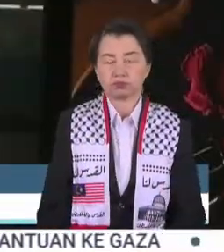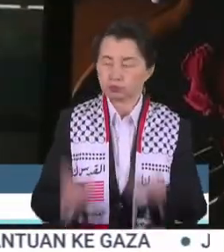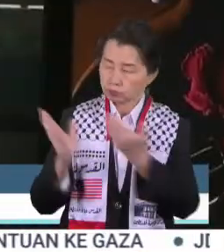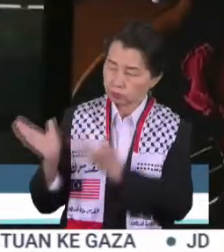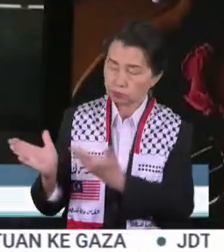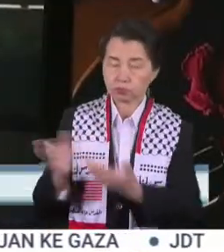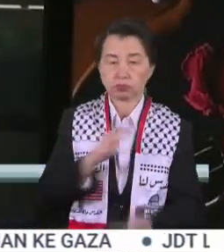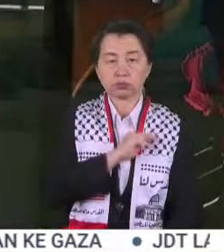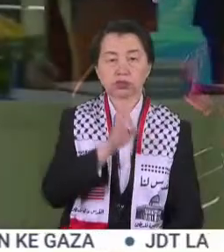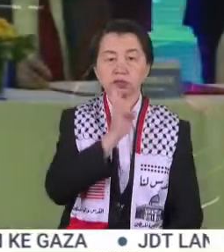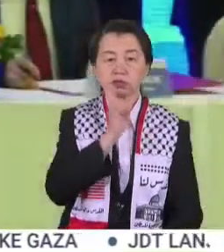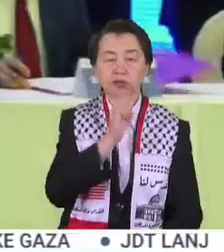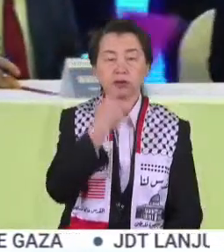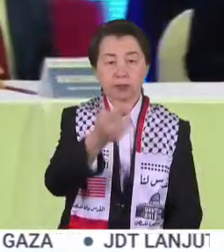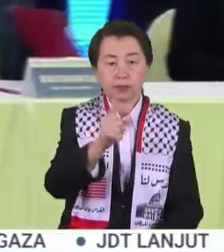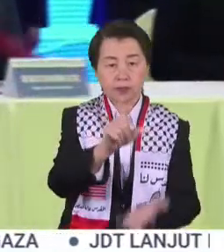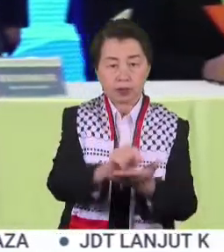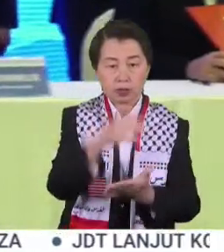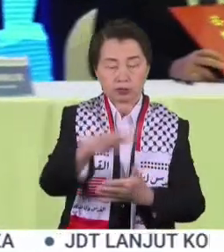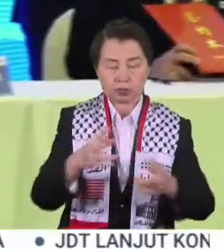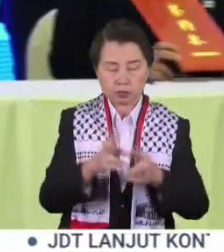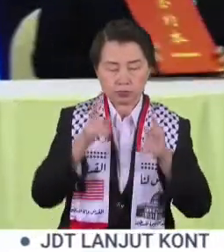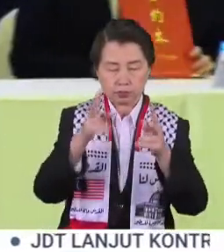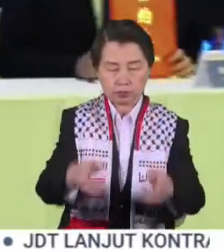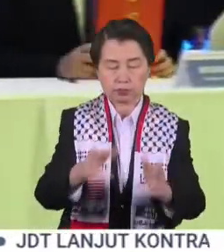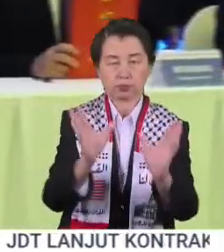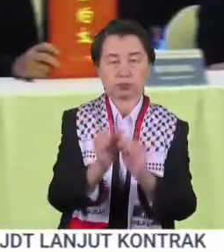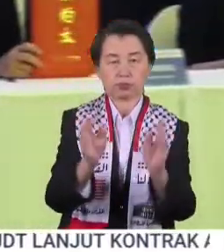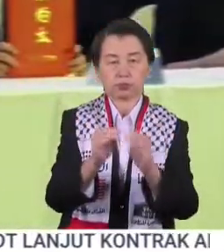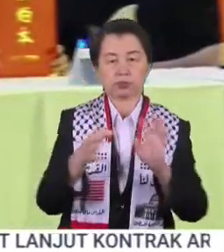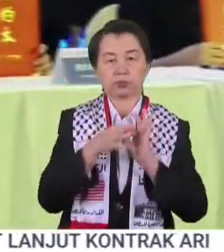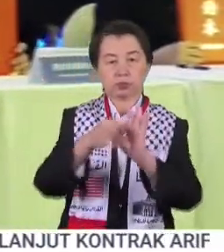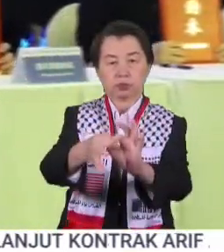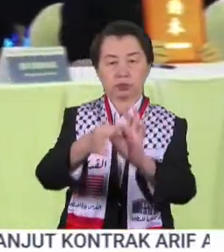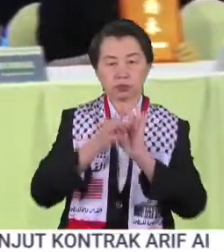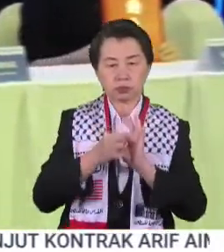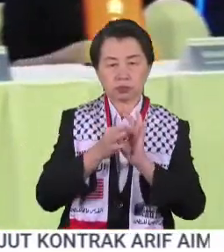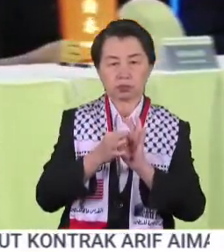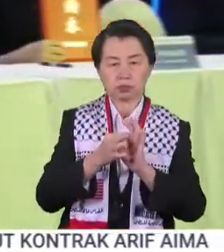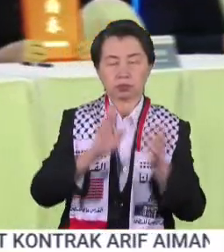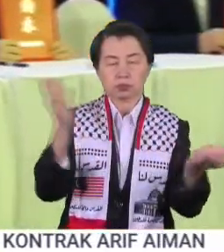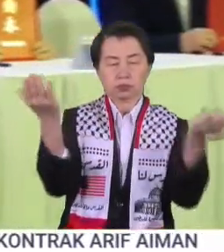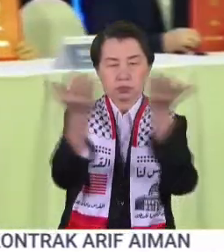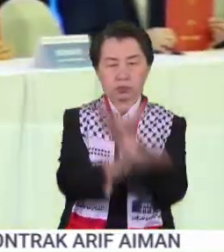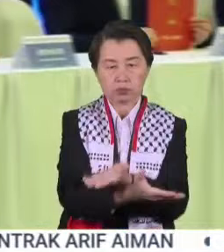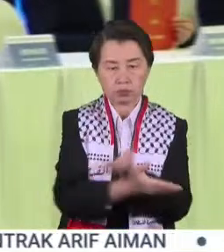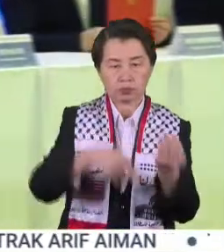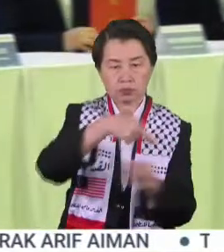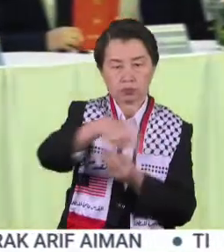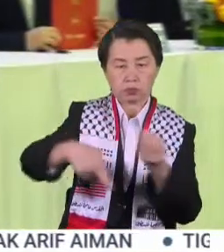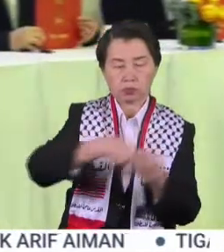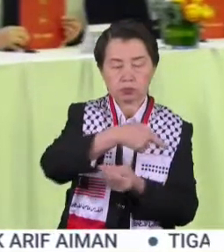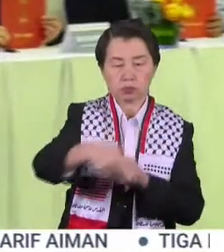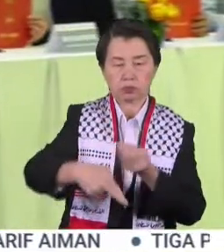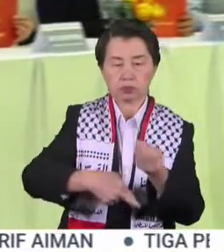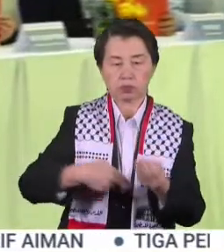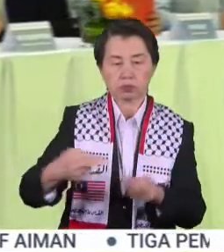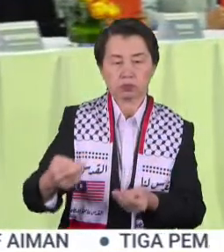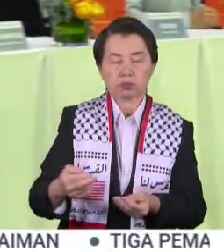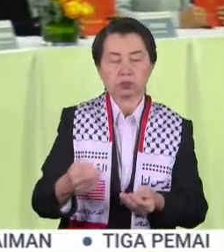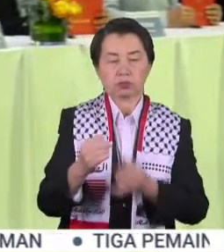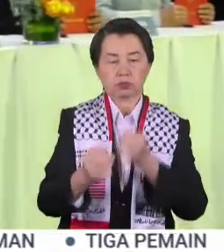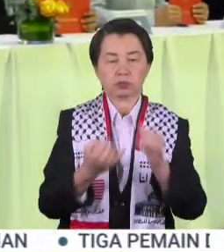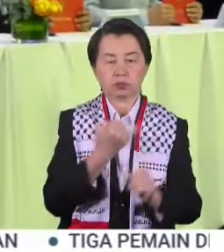Beliau berkata demikian kepada pemberita selepas merasmikan persidangan kerjasama dan pertukaran serantau koridor perdagangan darat